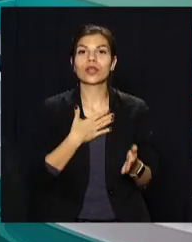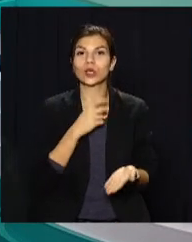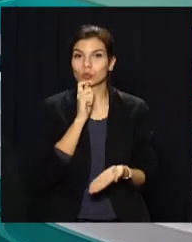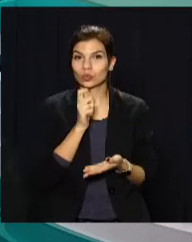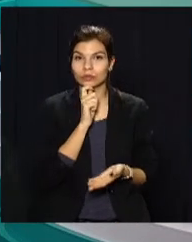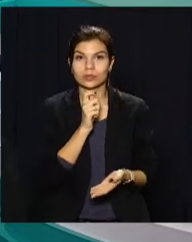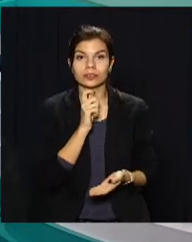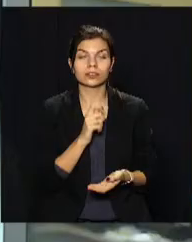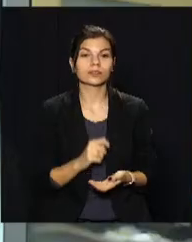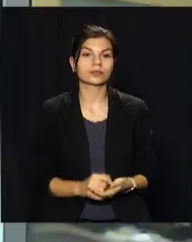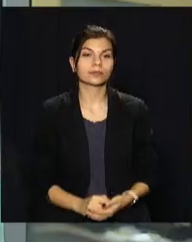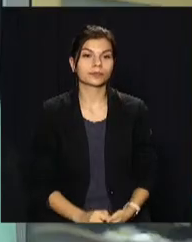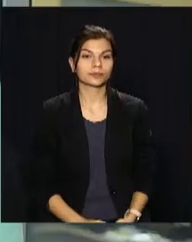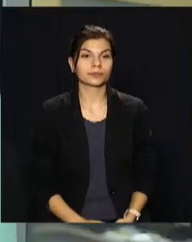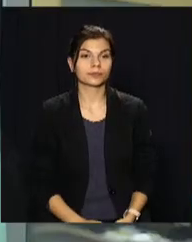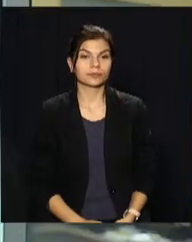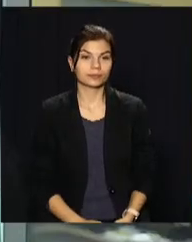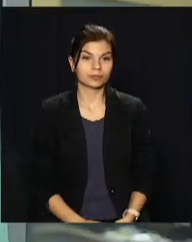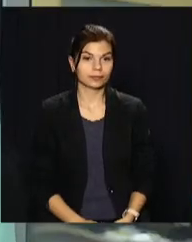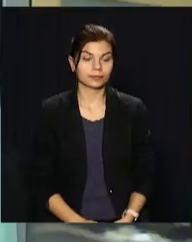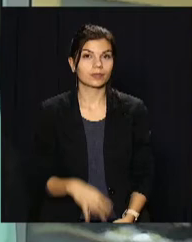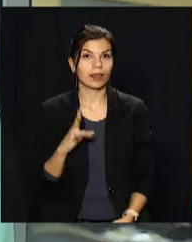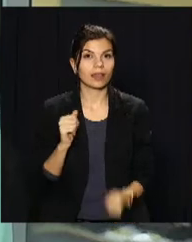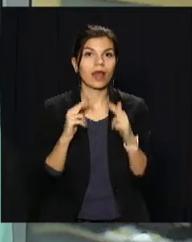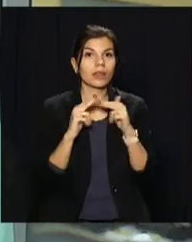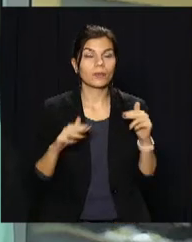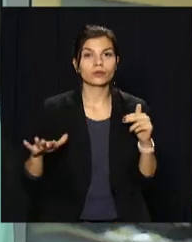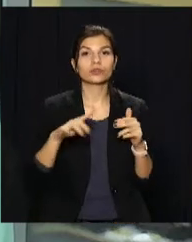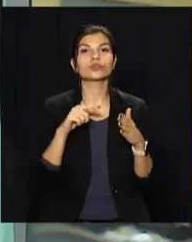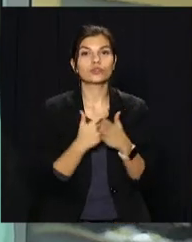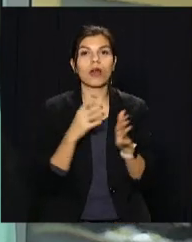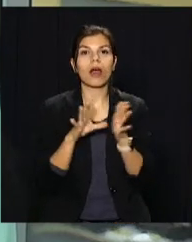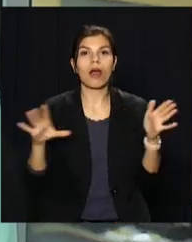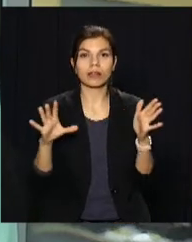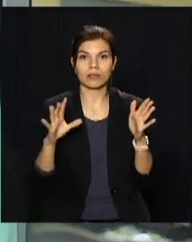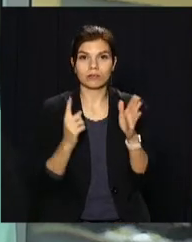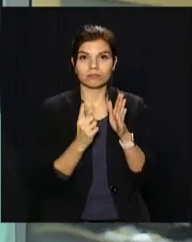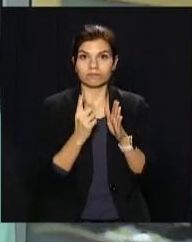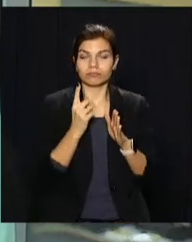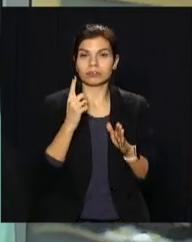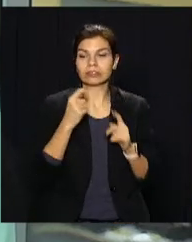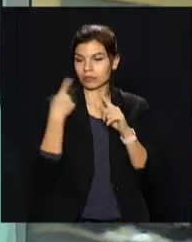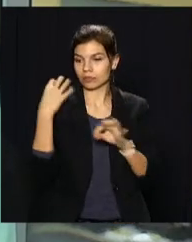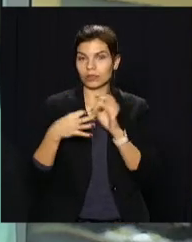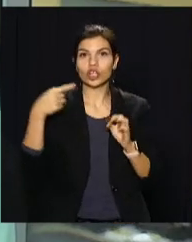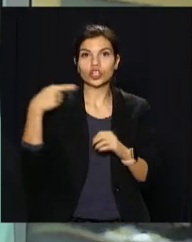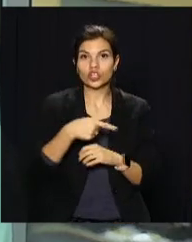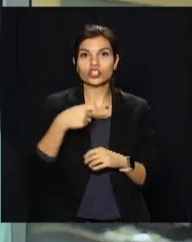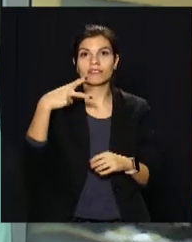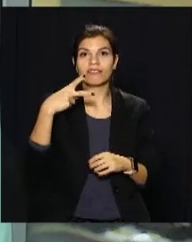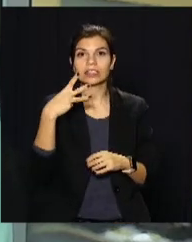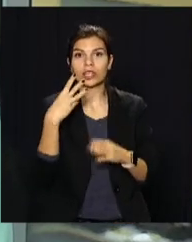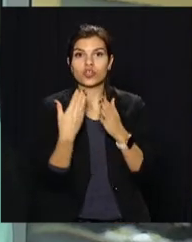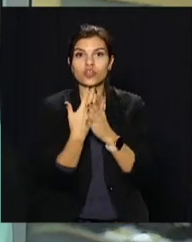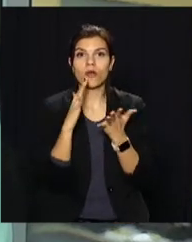наші кореспонденти. На Дніпропетровщині знов антирекорди. За минулу добу 1023